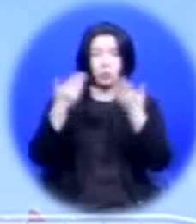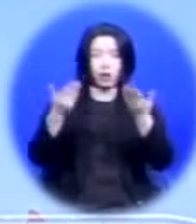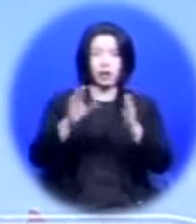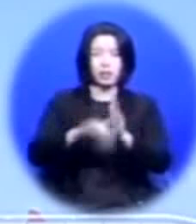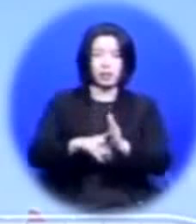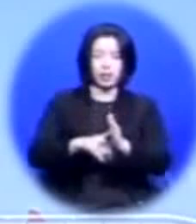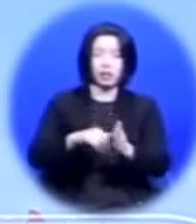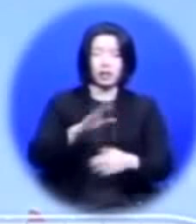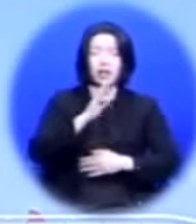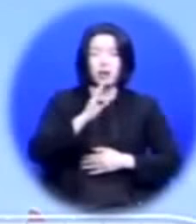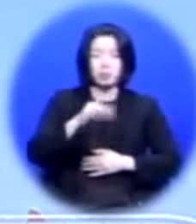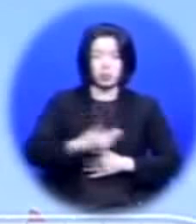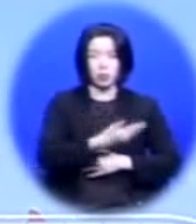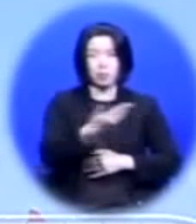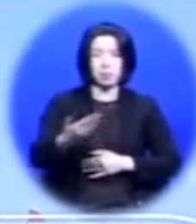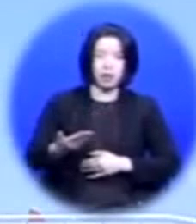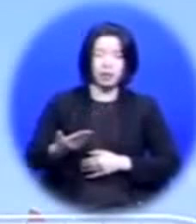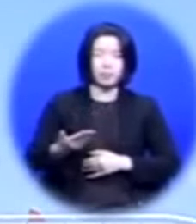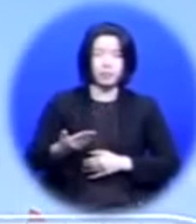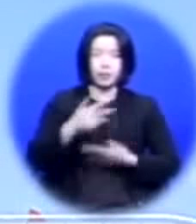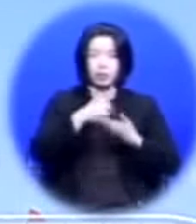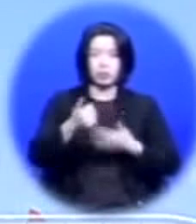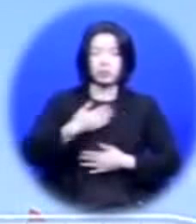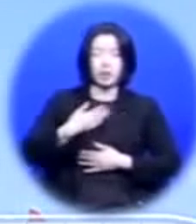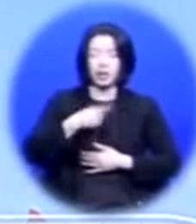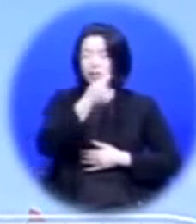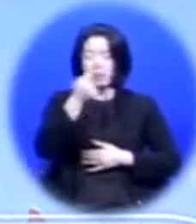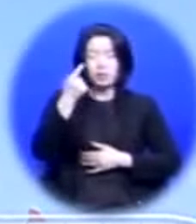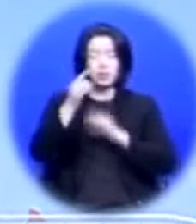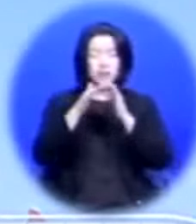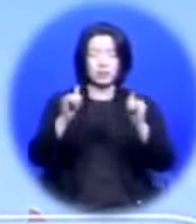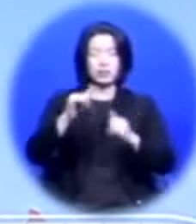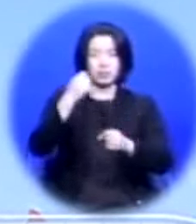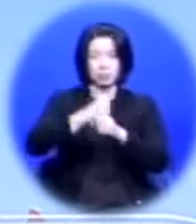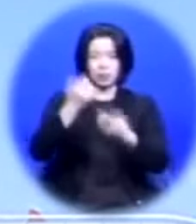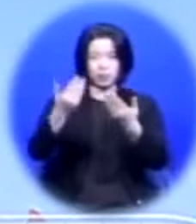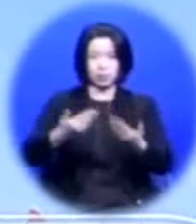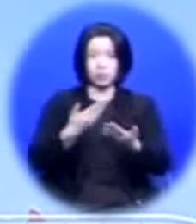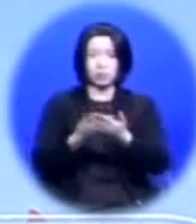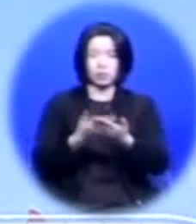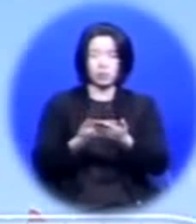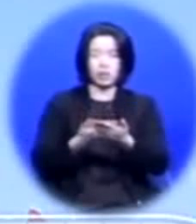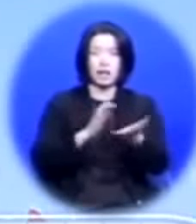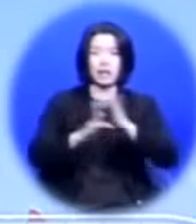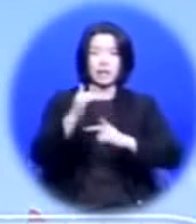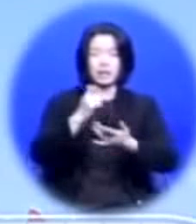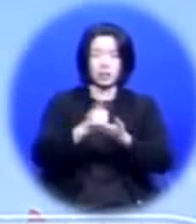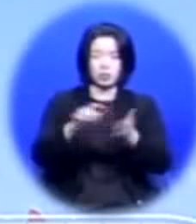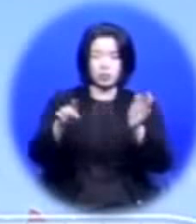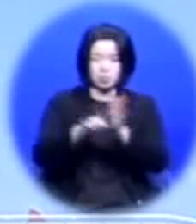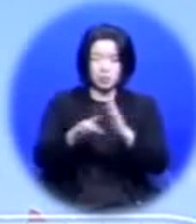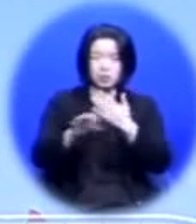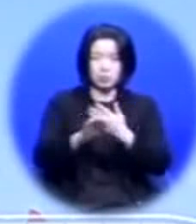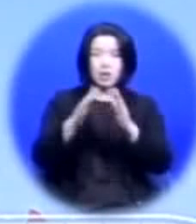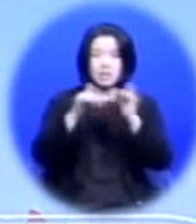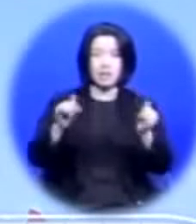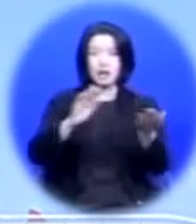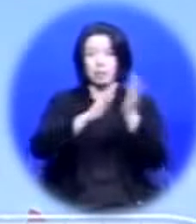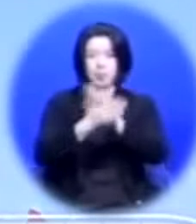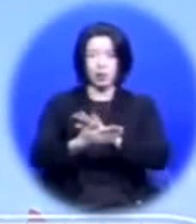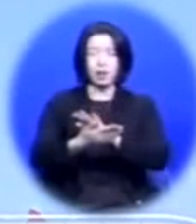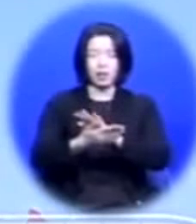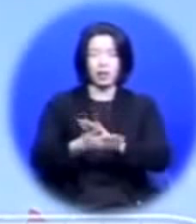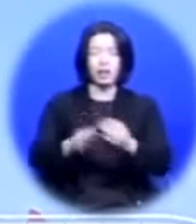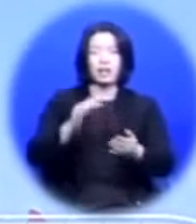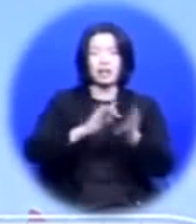분 주님를 증인 삼으세요 예수 믿으면 사람 변한다 예수